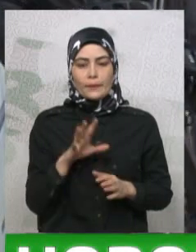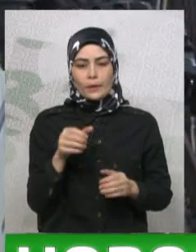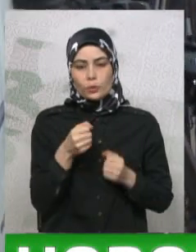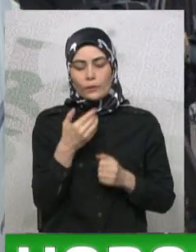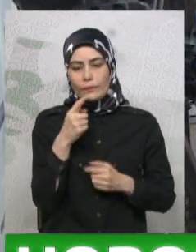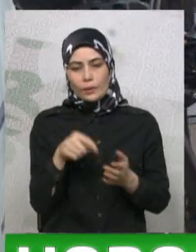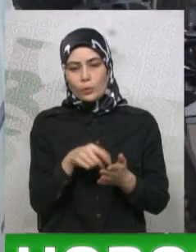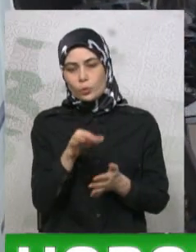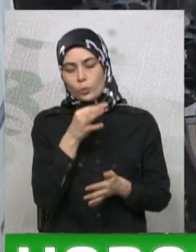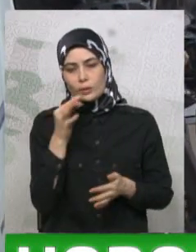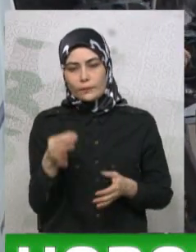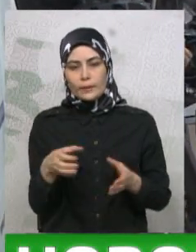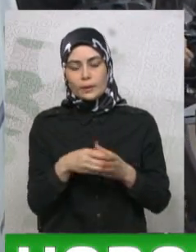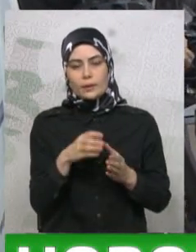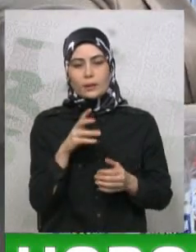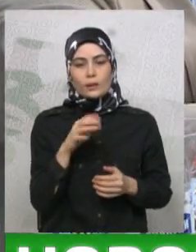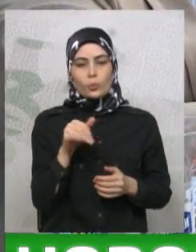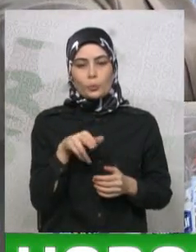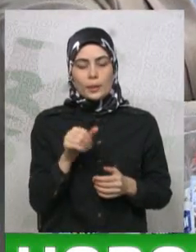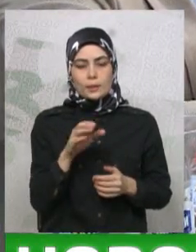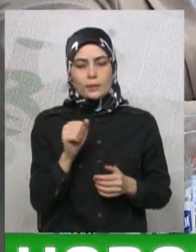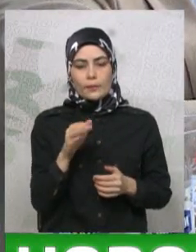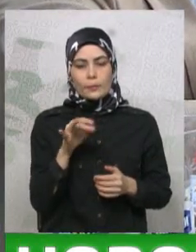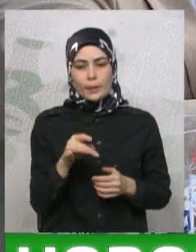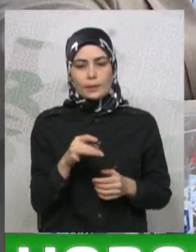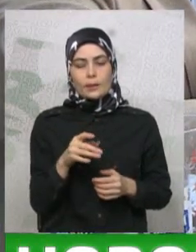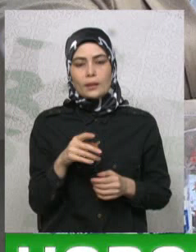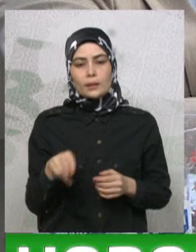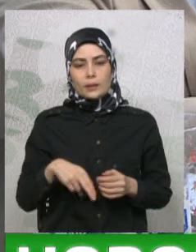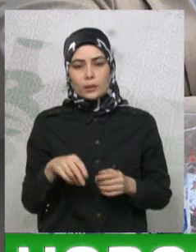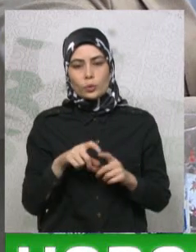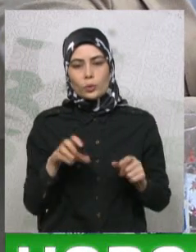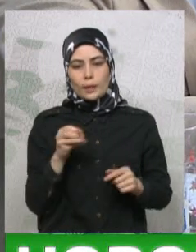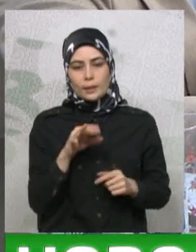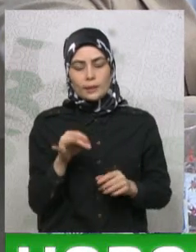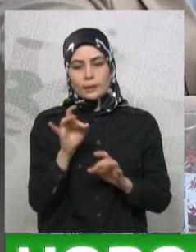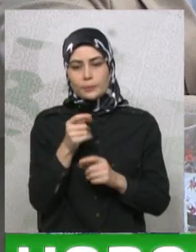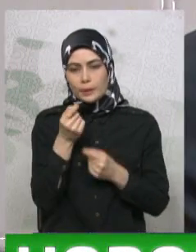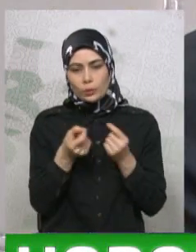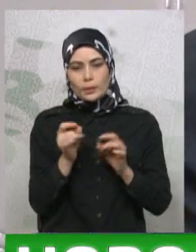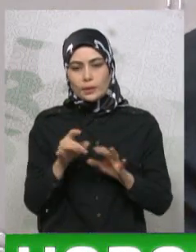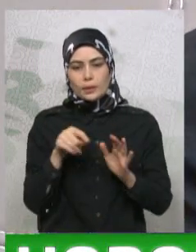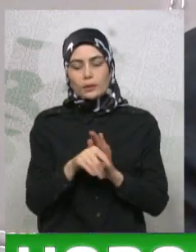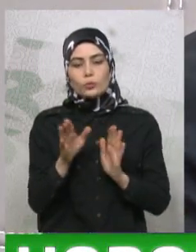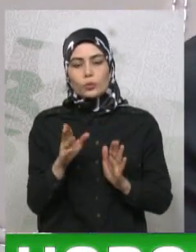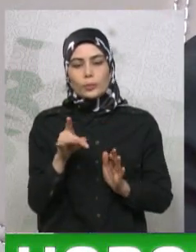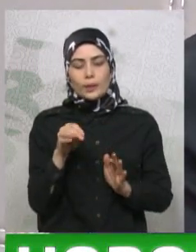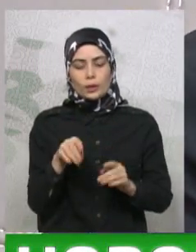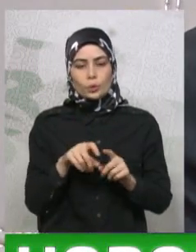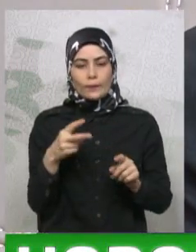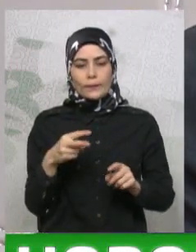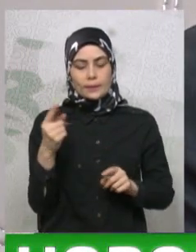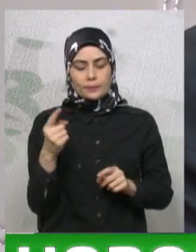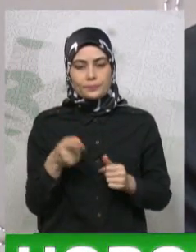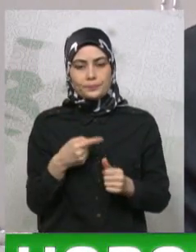журналистов представители группы «Совмар», руководители школы 21 и IT-академии. Подробно рассказали об образовательном проекте «Школа